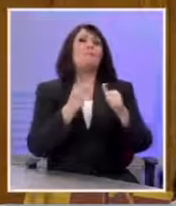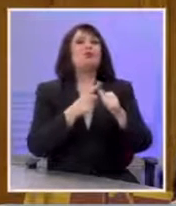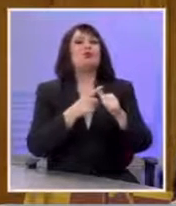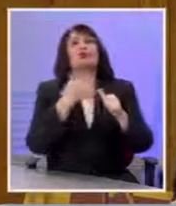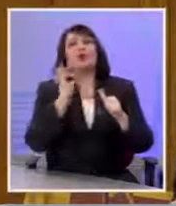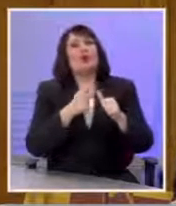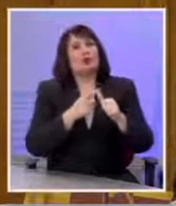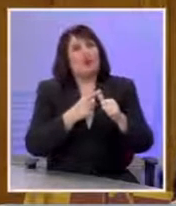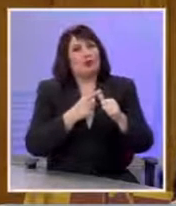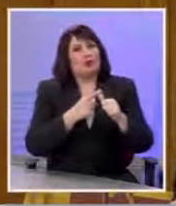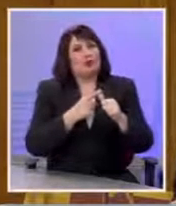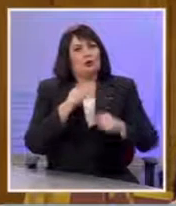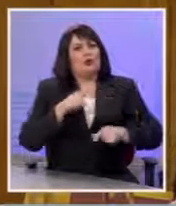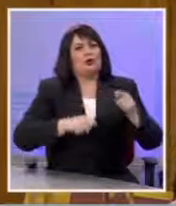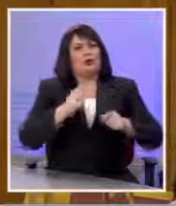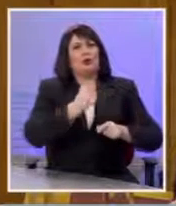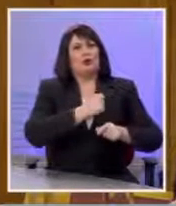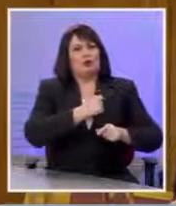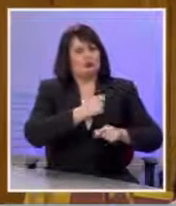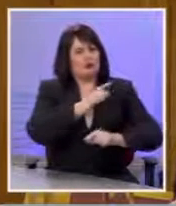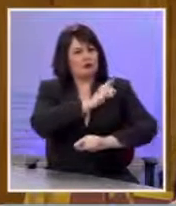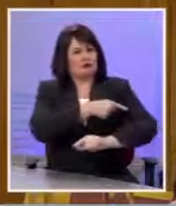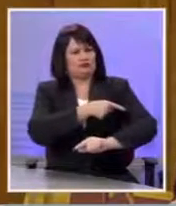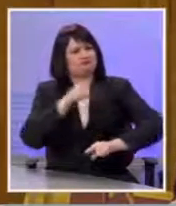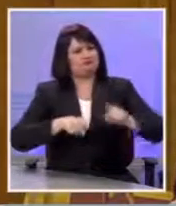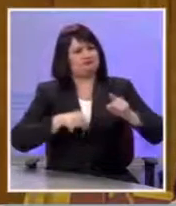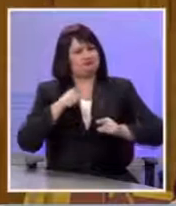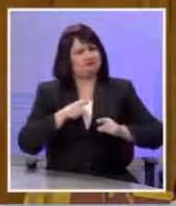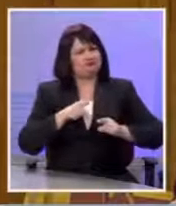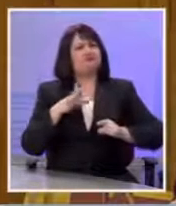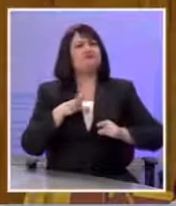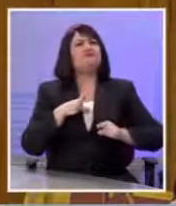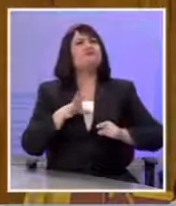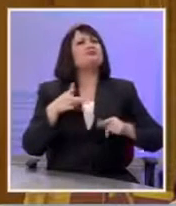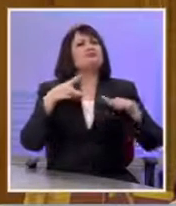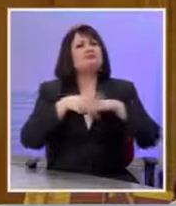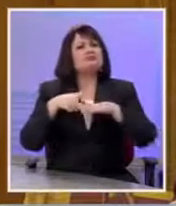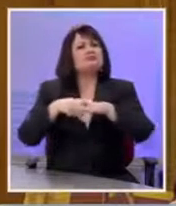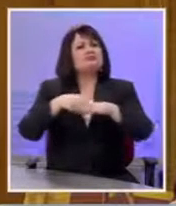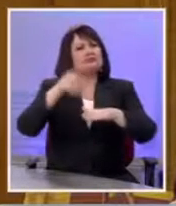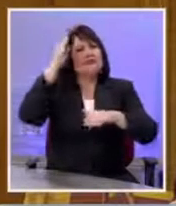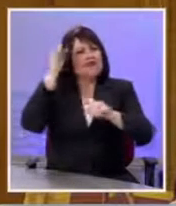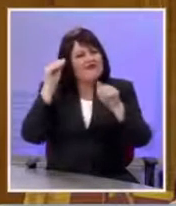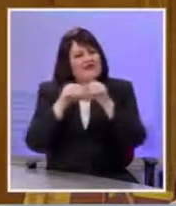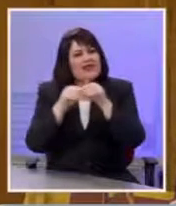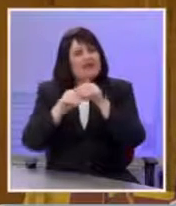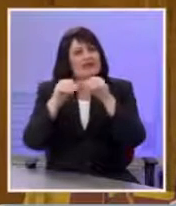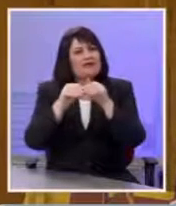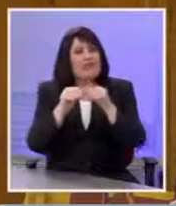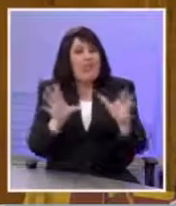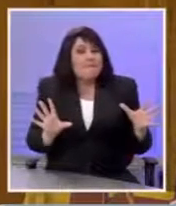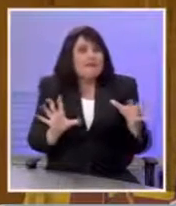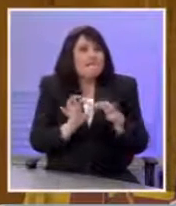διότι υπήρχαν απόψεις και δυνάμεις που επεδίωκαν η ανακεφαλοποίηση να συνδεθεί με την πρώτη αξιολόγηση.